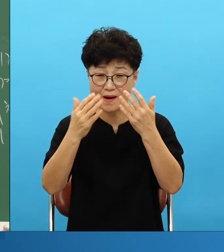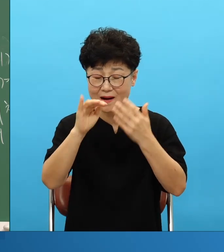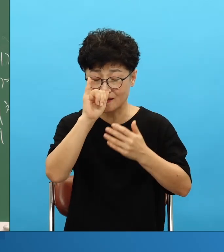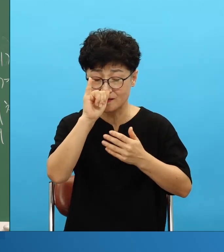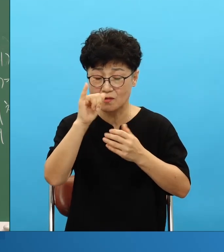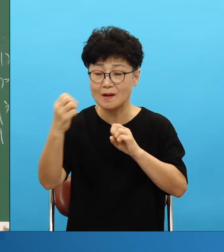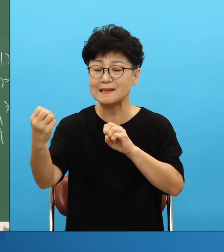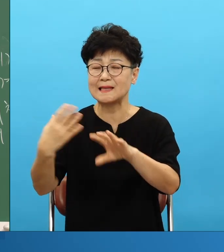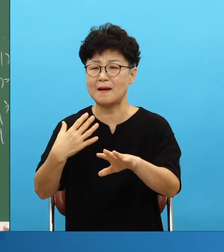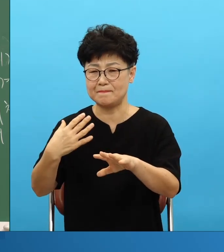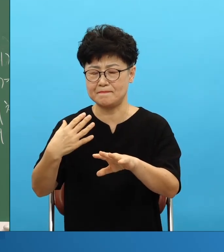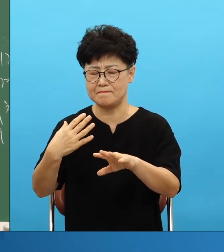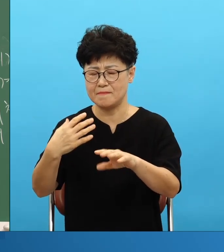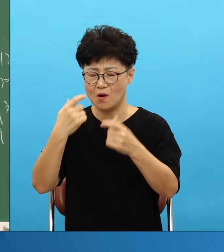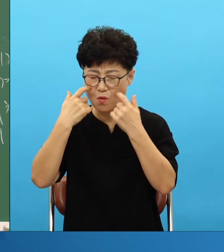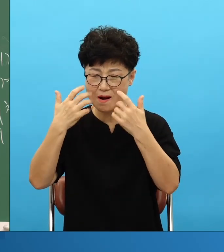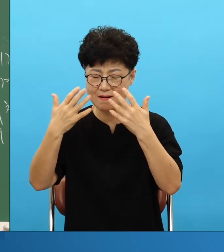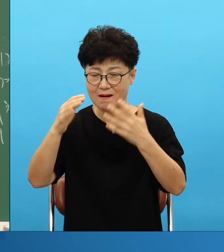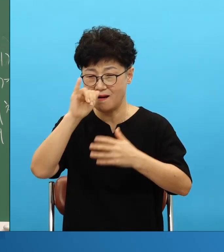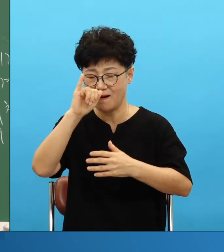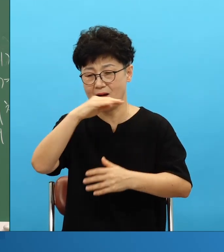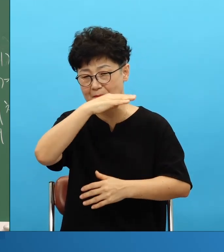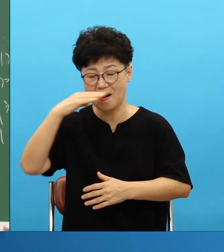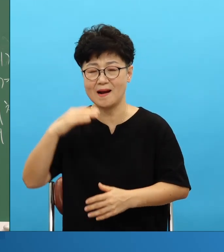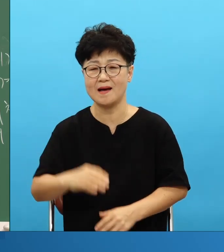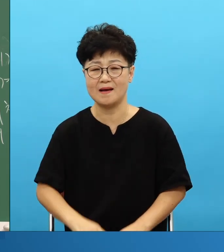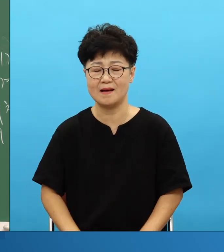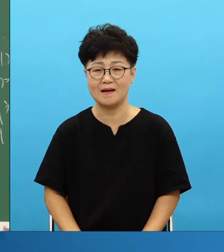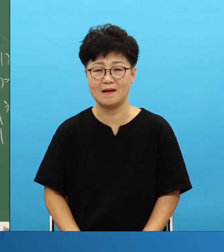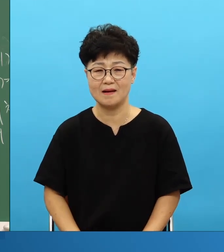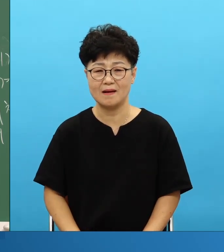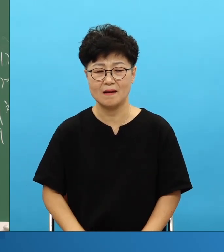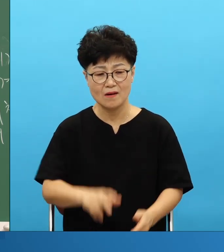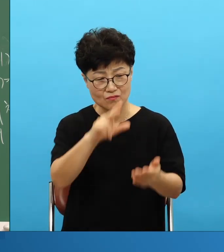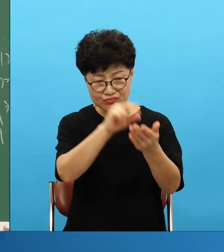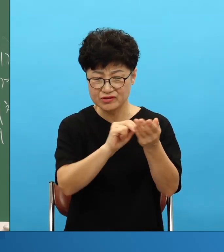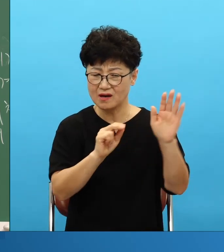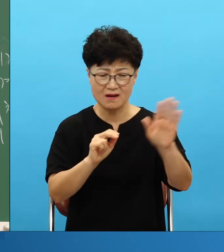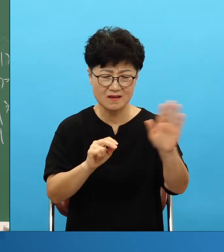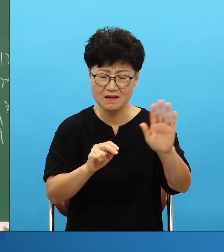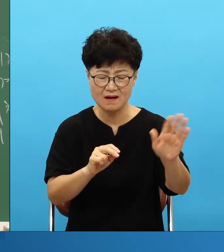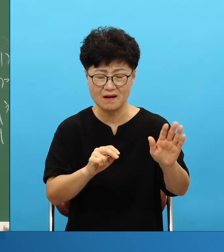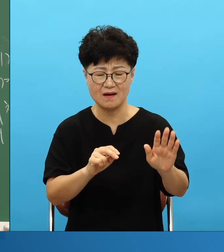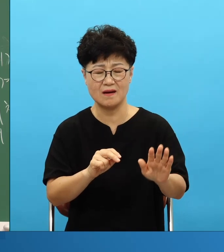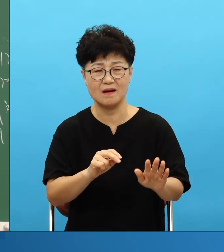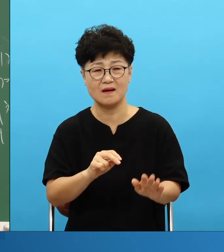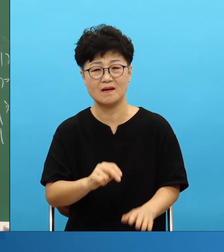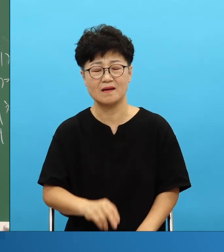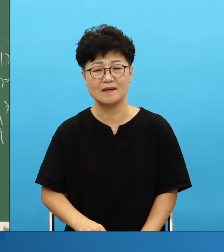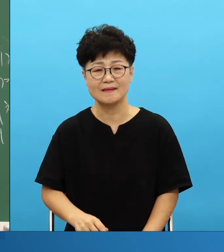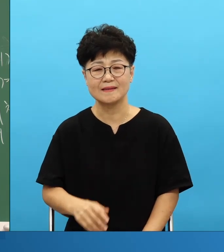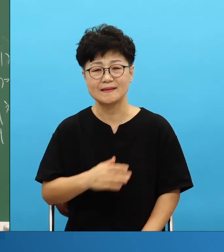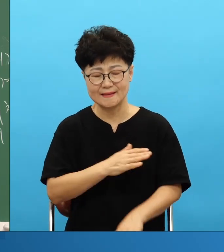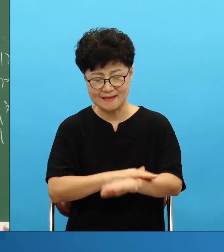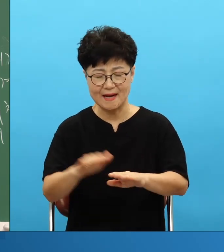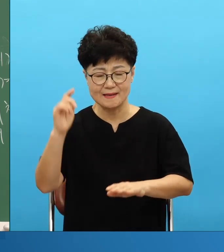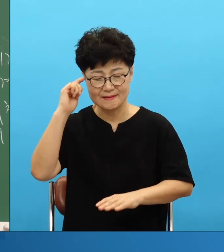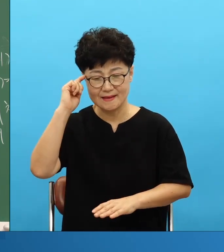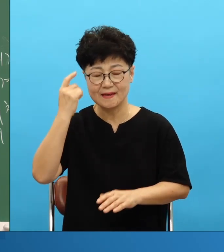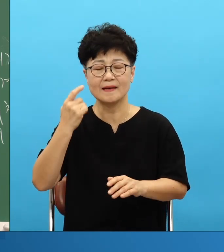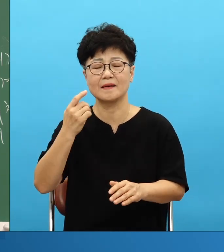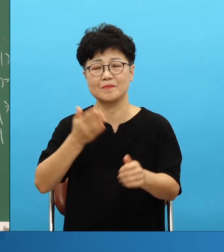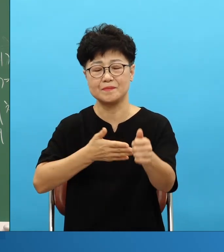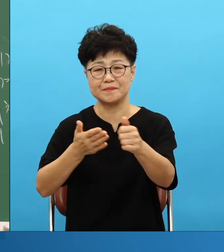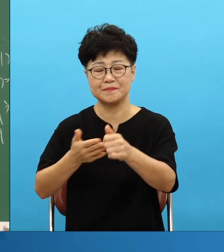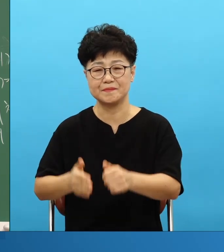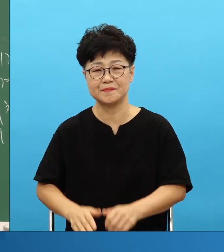the 그리고 accurate 문제 아닌 걸 answer. 자꾸 문제라고 하면요. 그럼 답이 없어요. But if we keep on calling things that are not a problem as a 그거 잘 problem, 생각해야 then there's no 됩니다. answer. Consider this